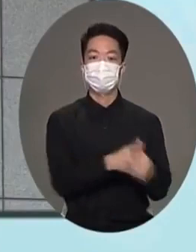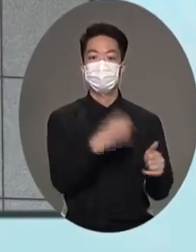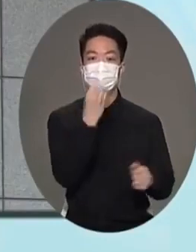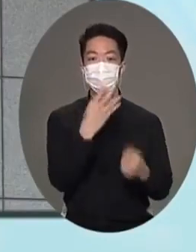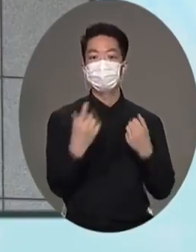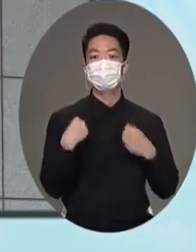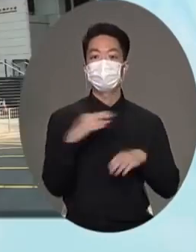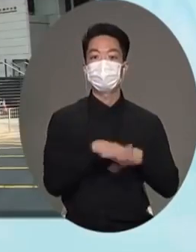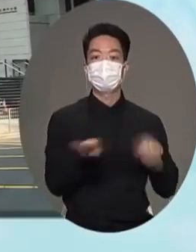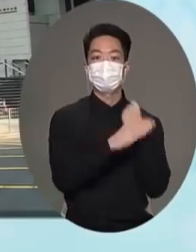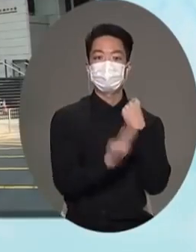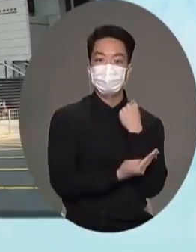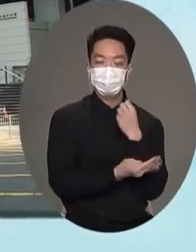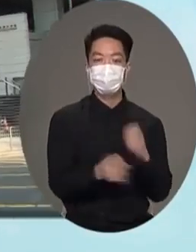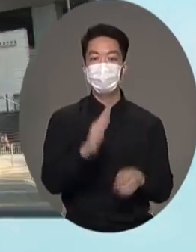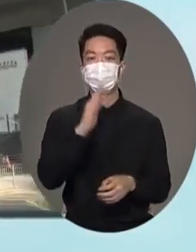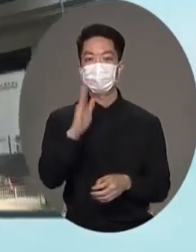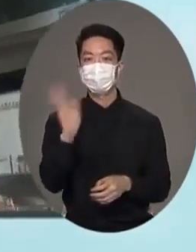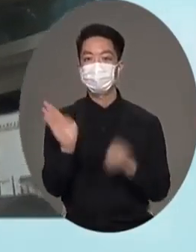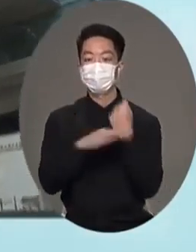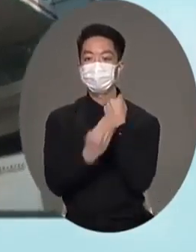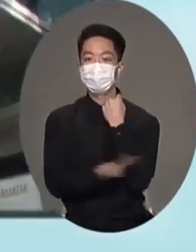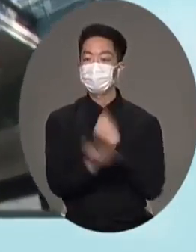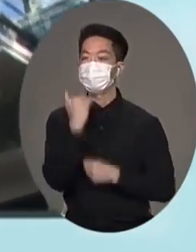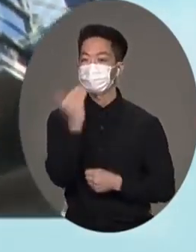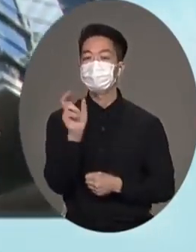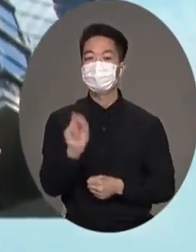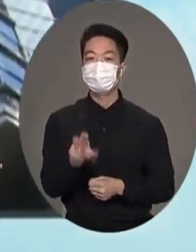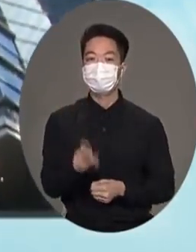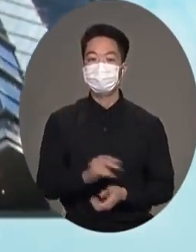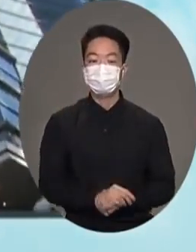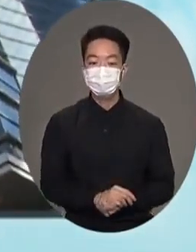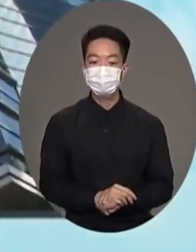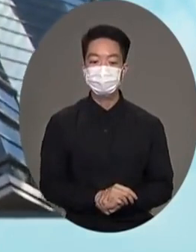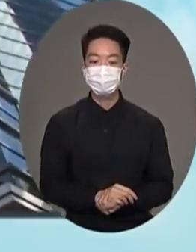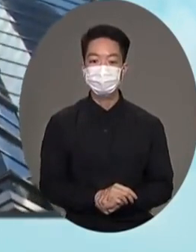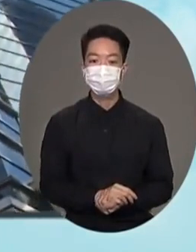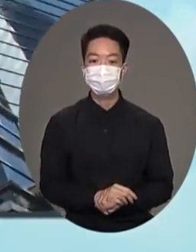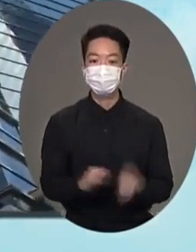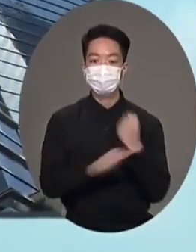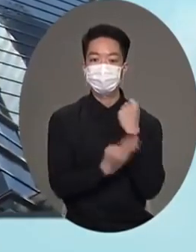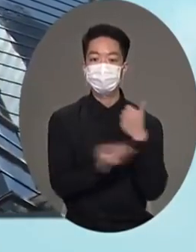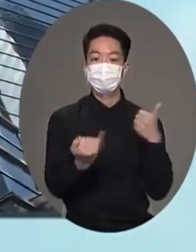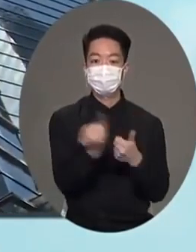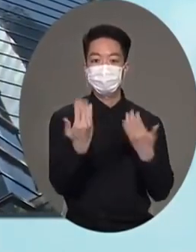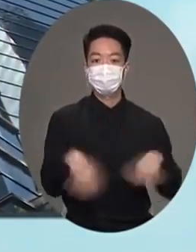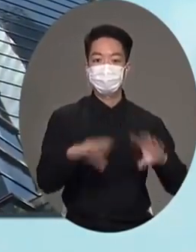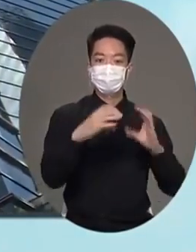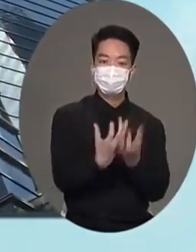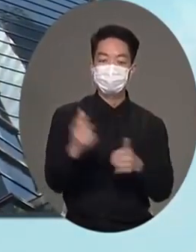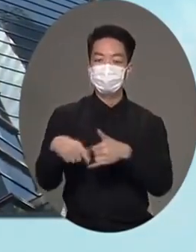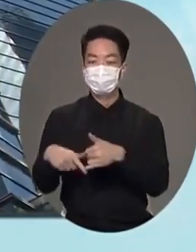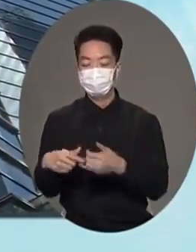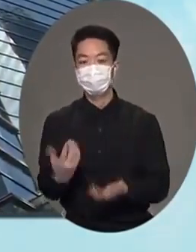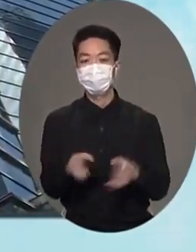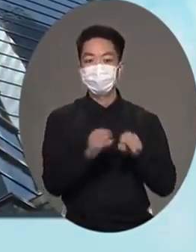香港國安法和其他相關法例追究他的刑事責任，絕不會容許違法組織和犯法者借